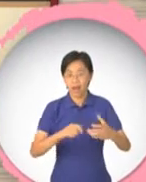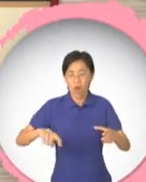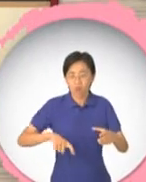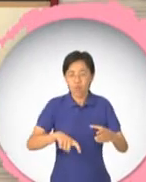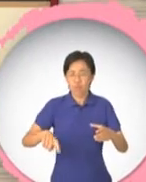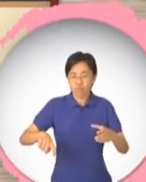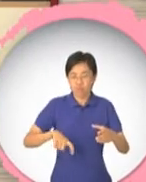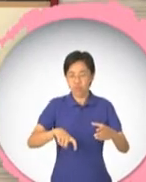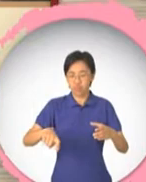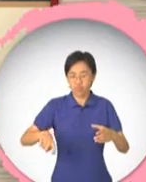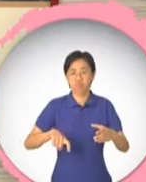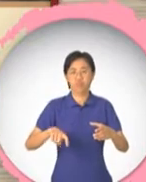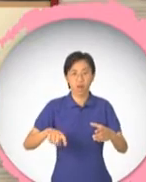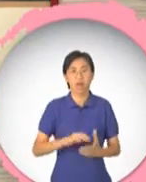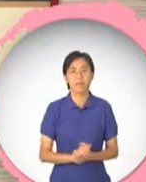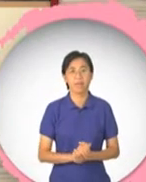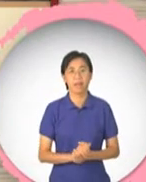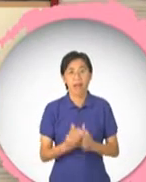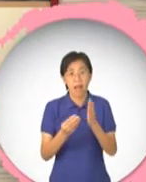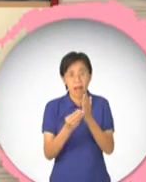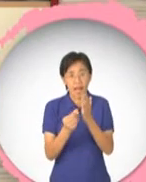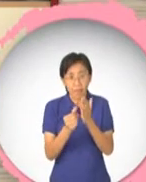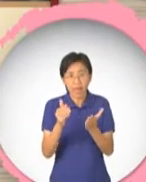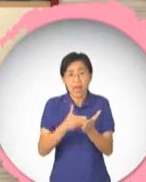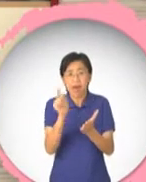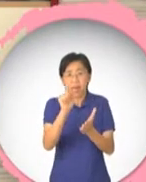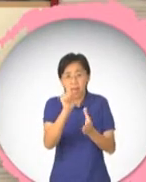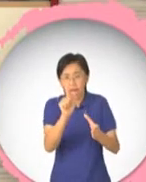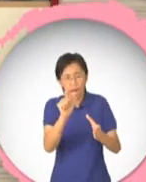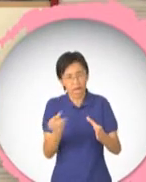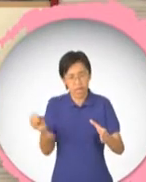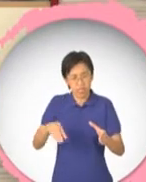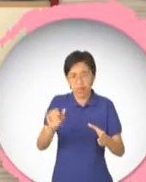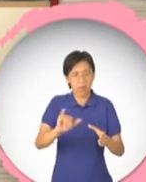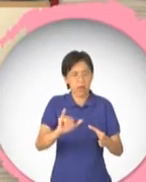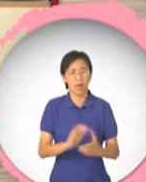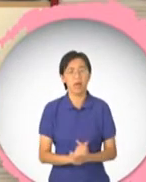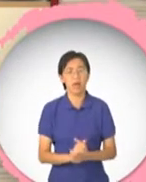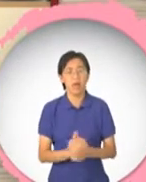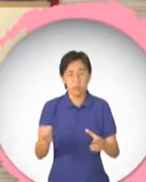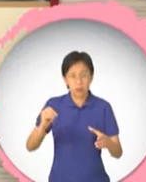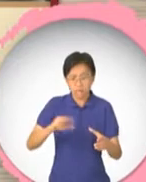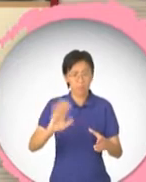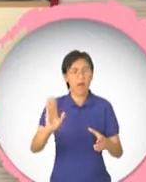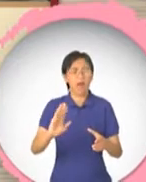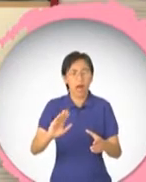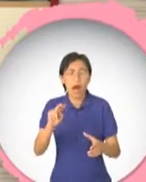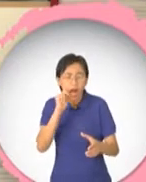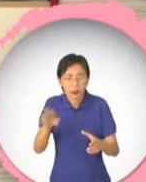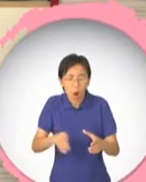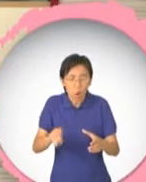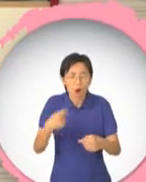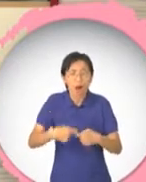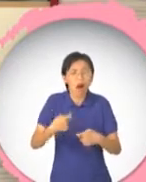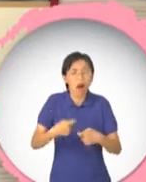คะอย่าเพิ่งใส่ไขมันลงไปนะคะเพราะว่าถ้าเราใส่เร็วเกินไปเนี่ยโอกาสที่แป้งมันจะดูดน้ำอะค่ะมันจะลดลงนะคะมันก็จะท